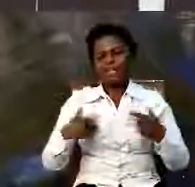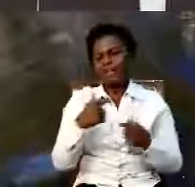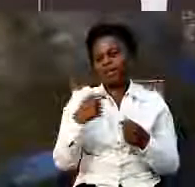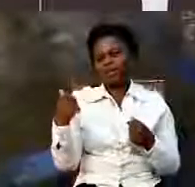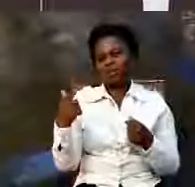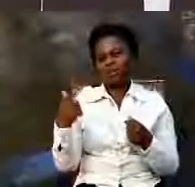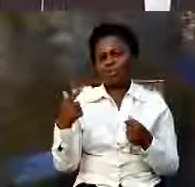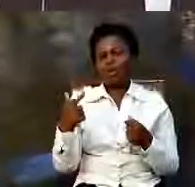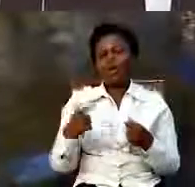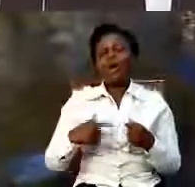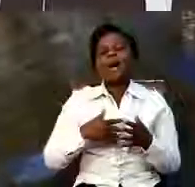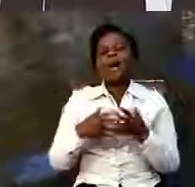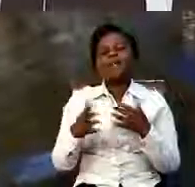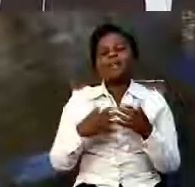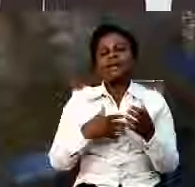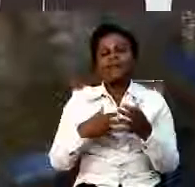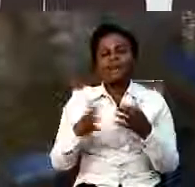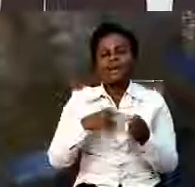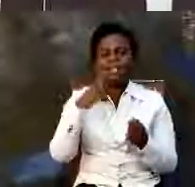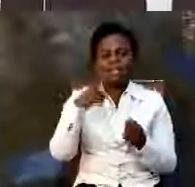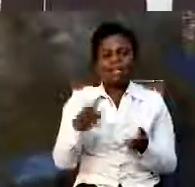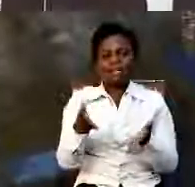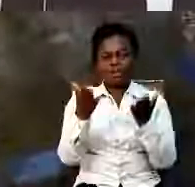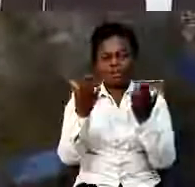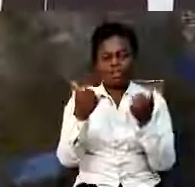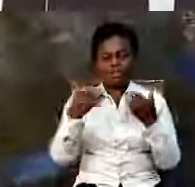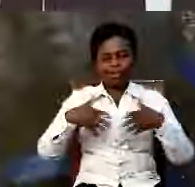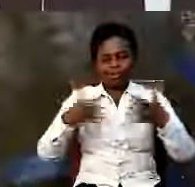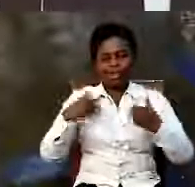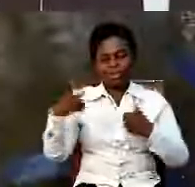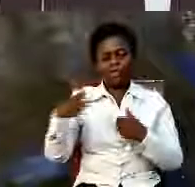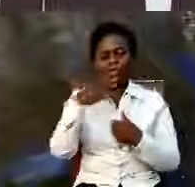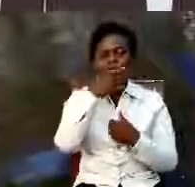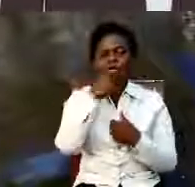anaweza kutunza huyo mwanaume. Bwana asifiwe sana.